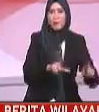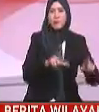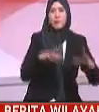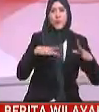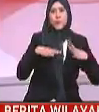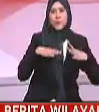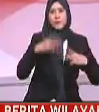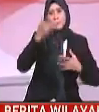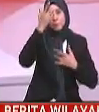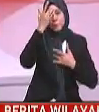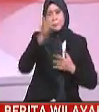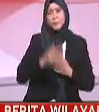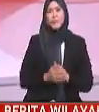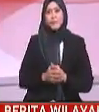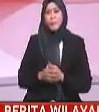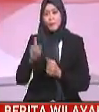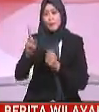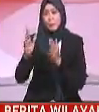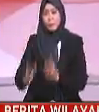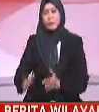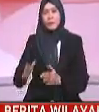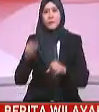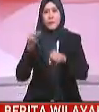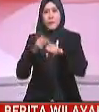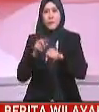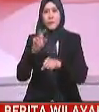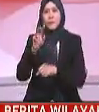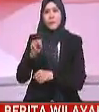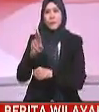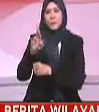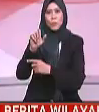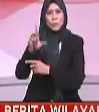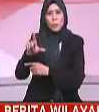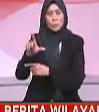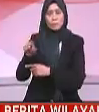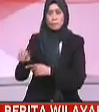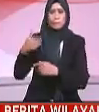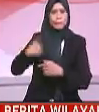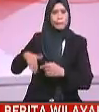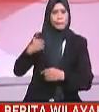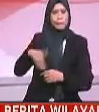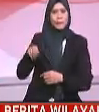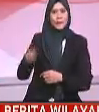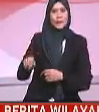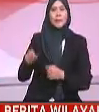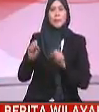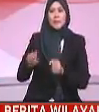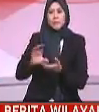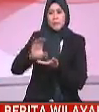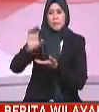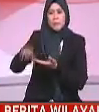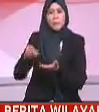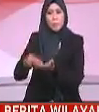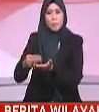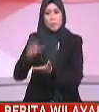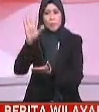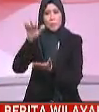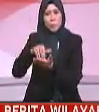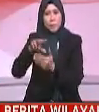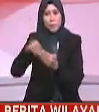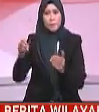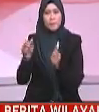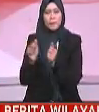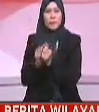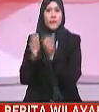cuti sakit. Manakala seorang lagi tertuduh, Nurul Izzah, yang mengaku tidak bersalah, dibenar ikat jamin RM5,000 dengan